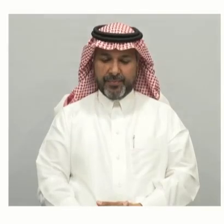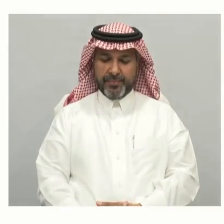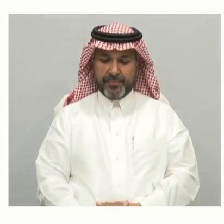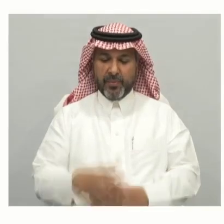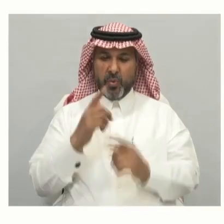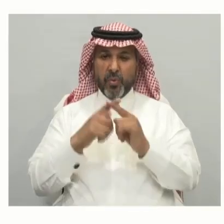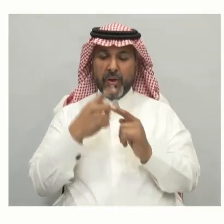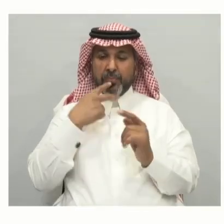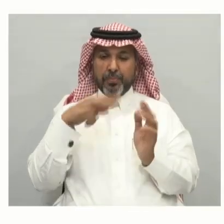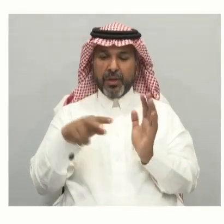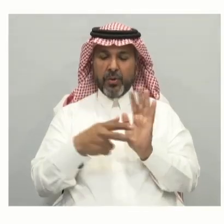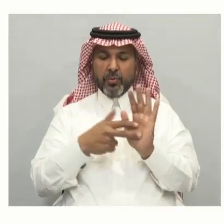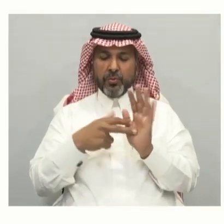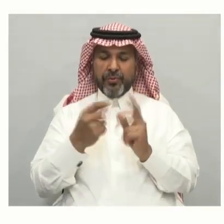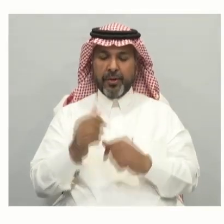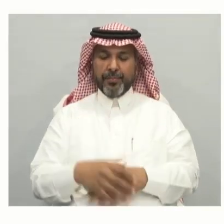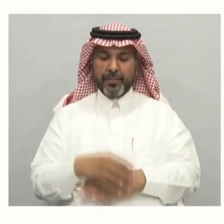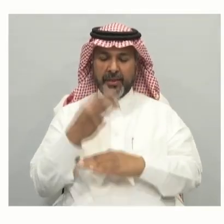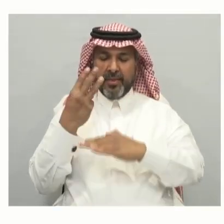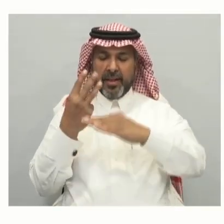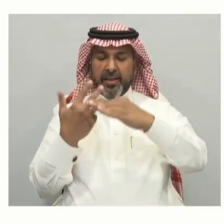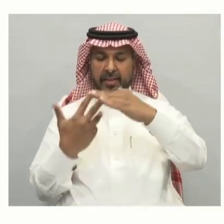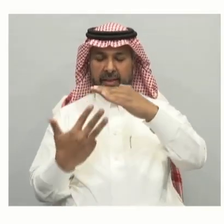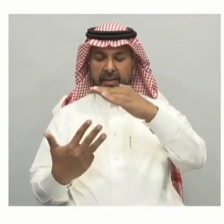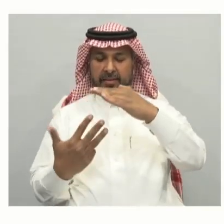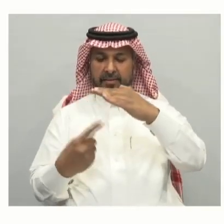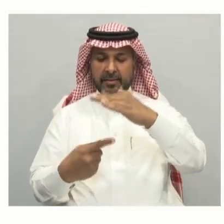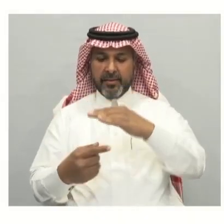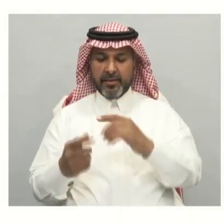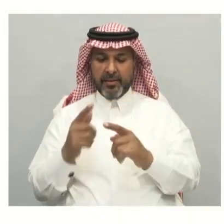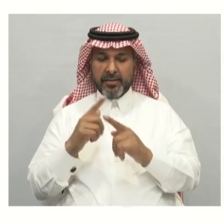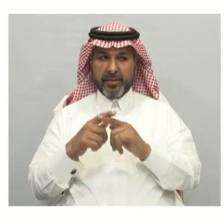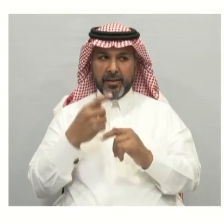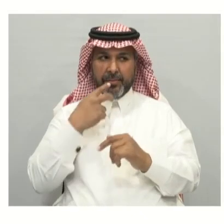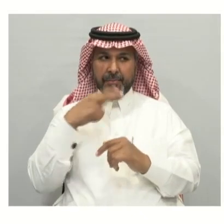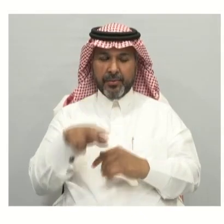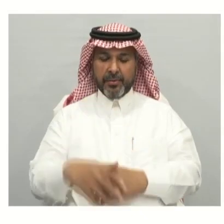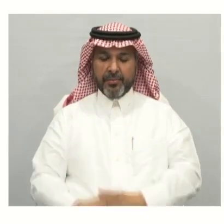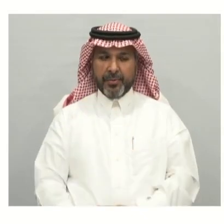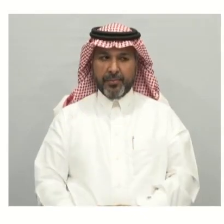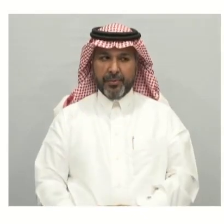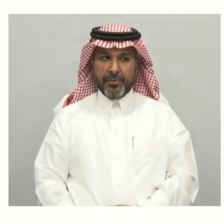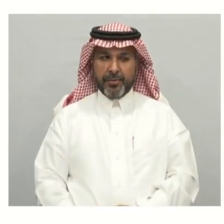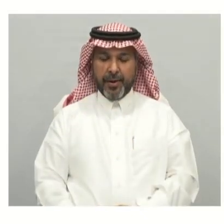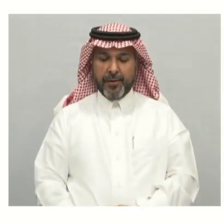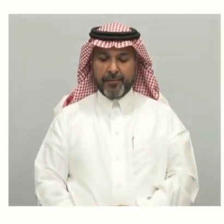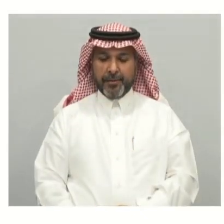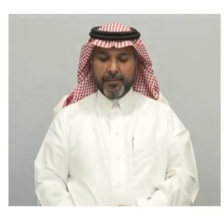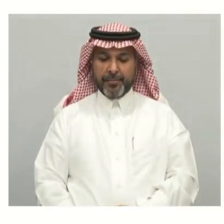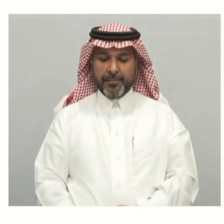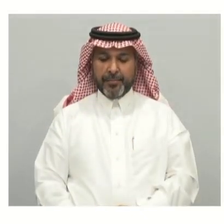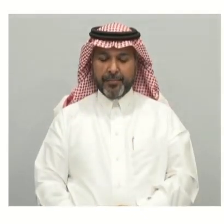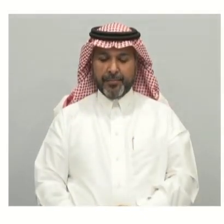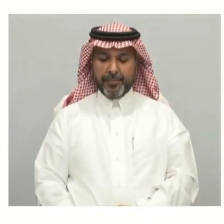المجموع الكلي اذا ثلاثه على تسعه نضربها في مئه ثلاثه على تسعه عشر نضربها في